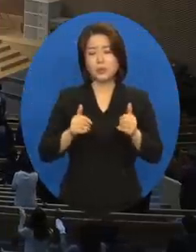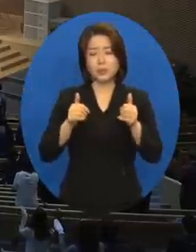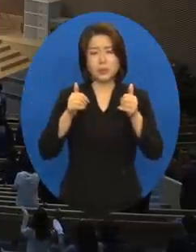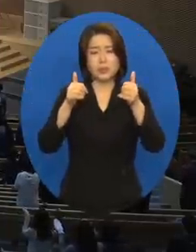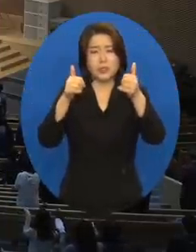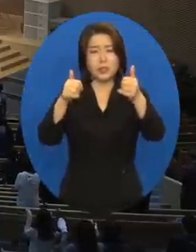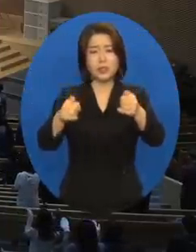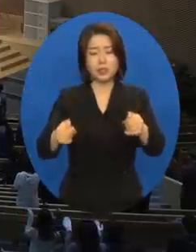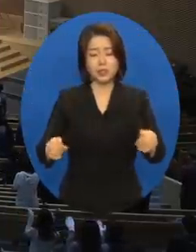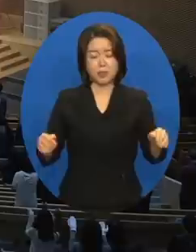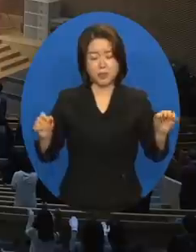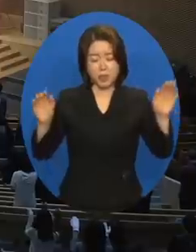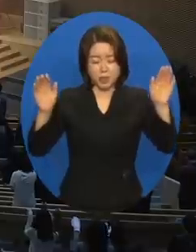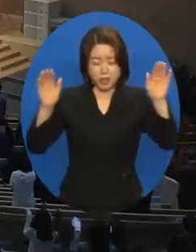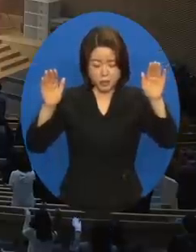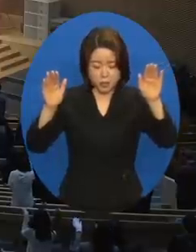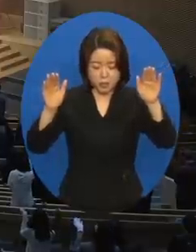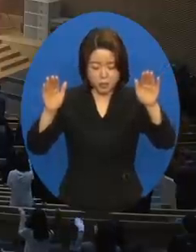hoo